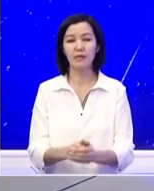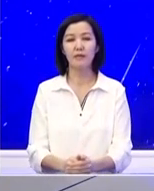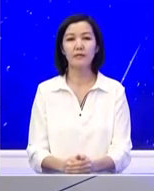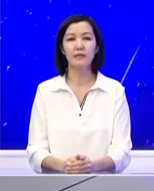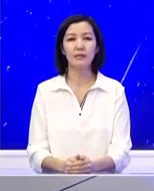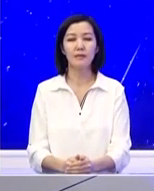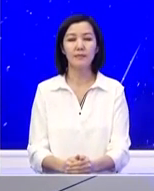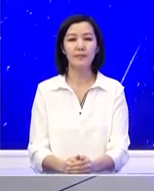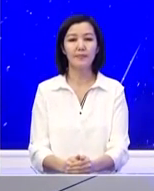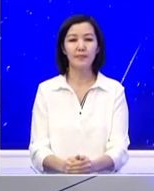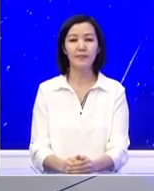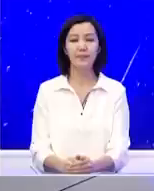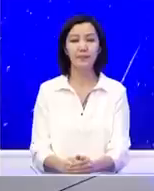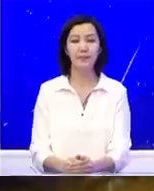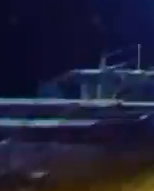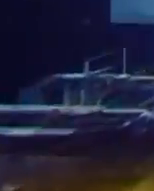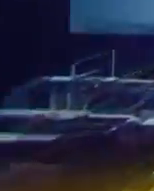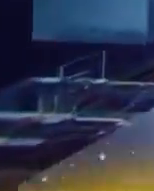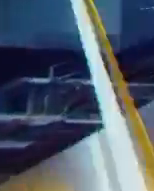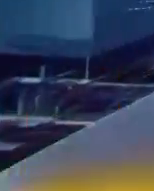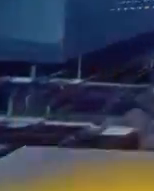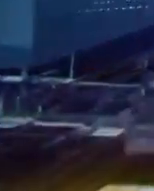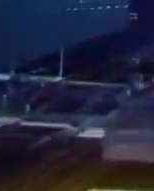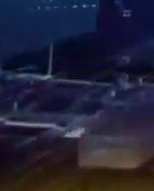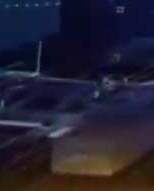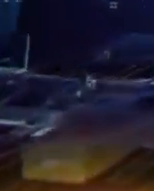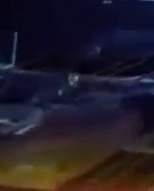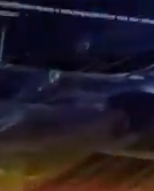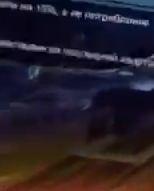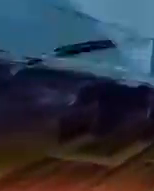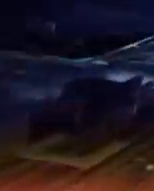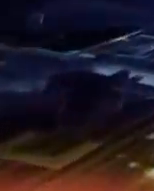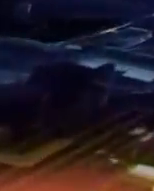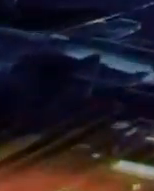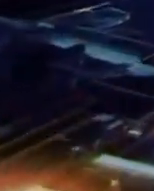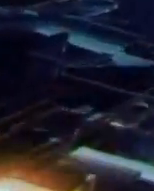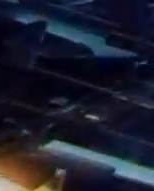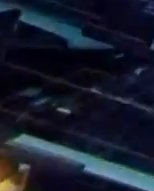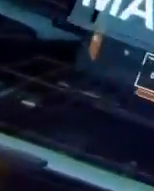Амандықтарыңызды тілеймін.